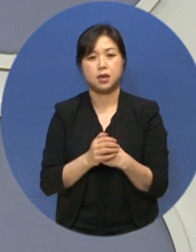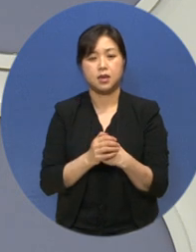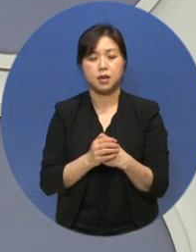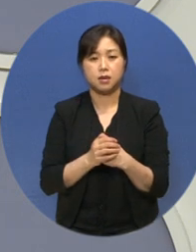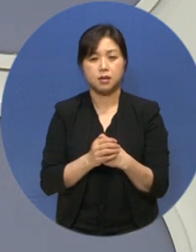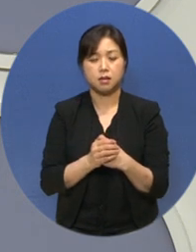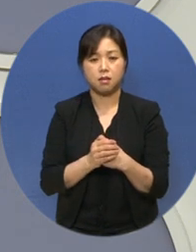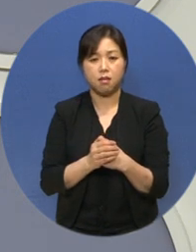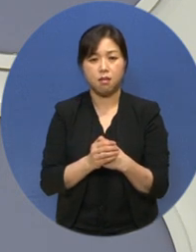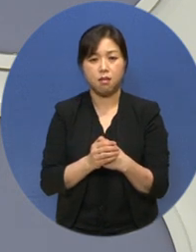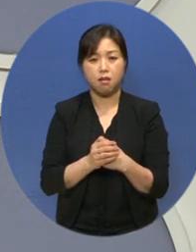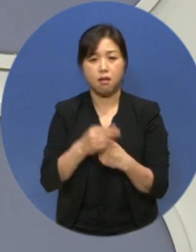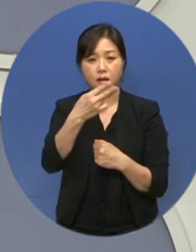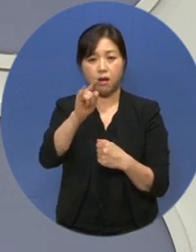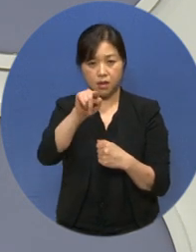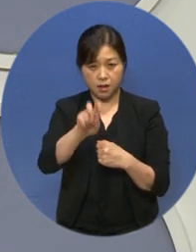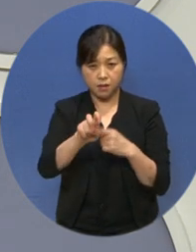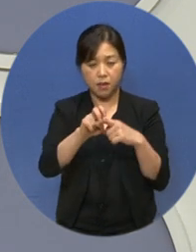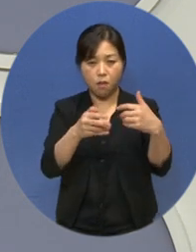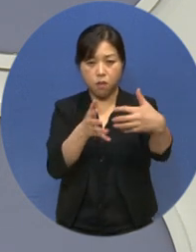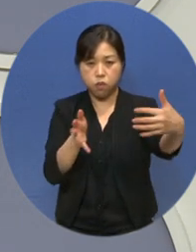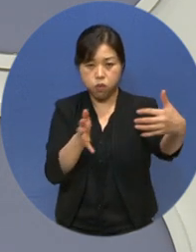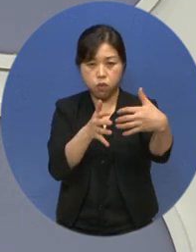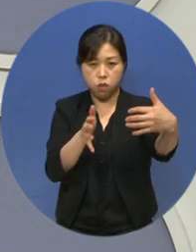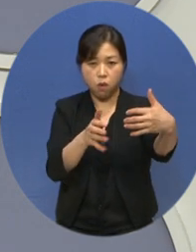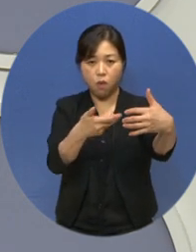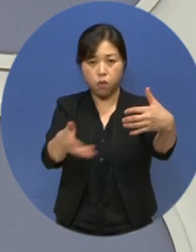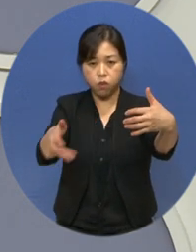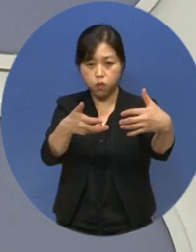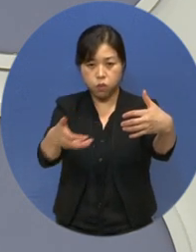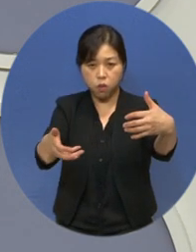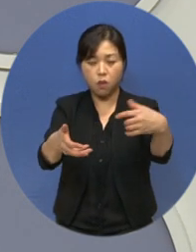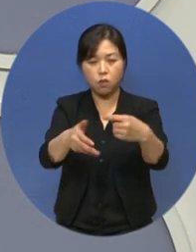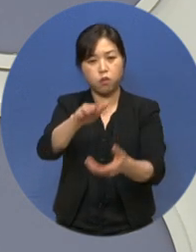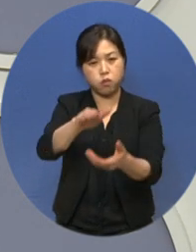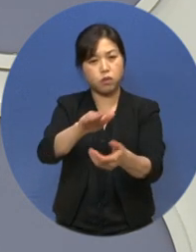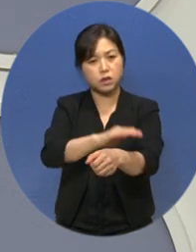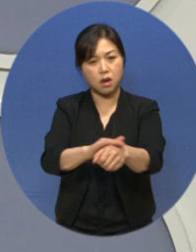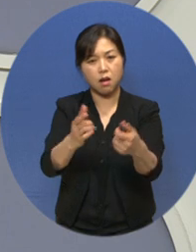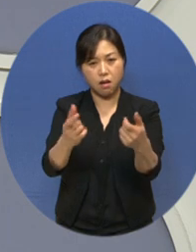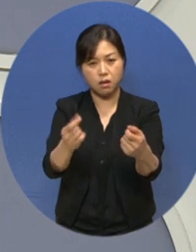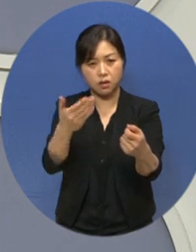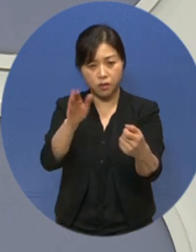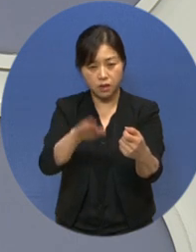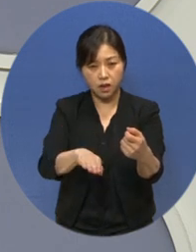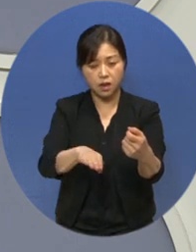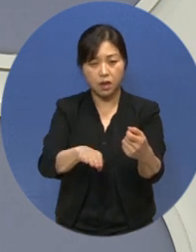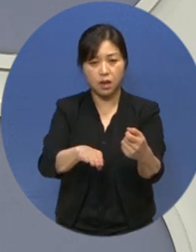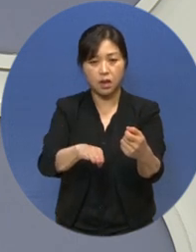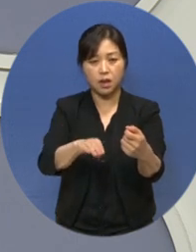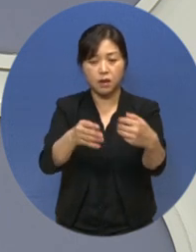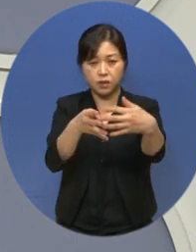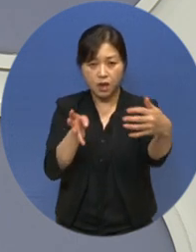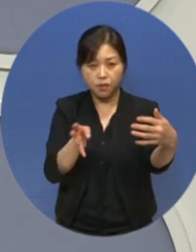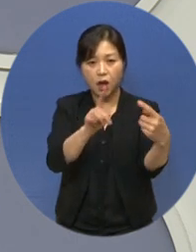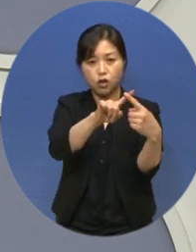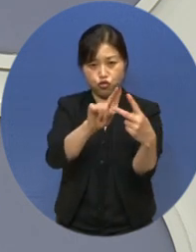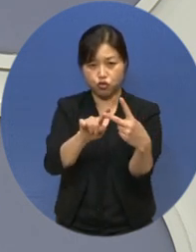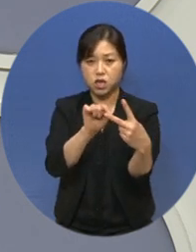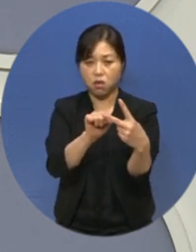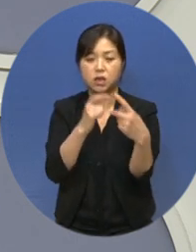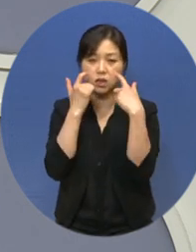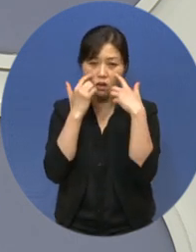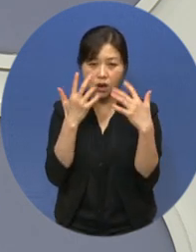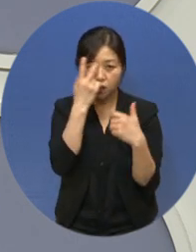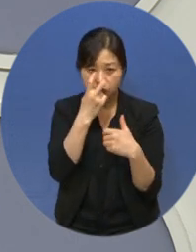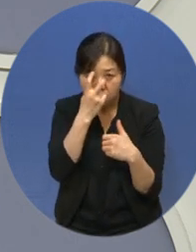이방 요그 조절을 잘하는 편인데 맛이 말이죠 그 2때 문제에서는 좀 정확하게 조사하고 추위에